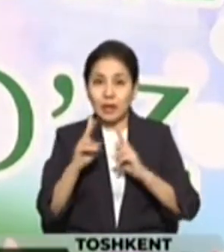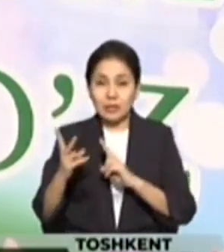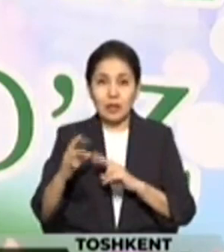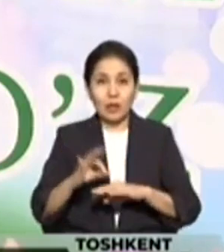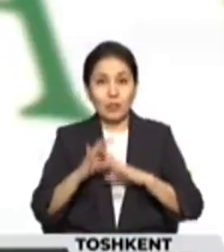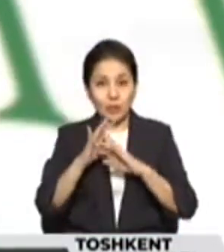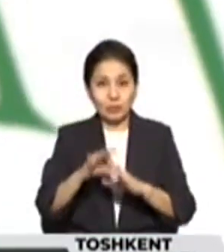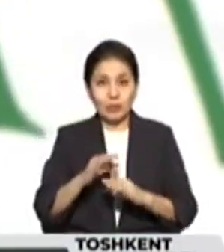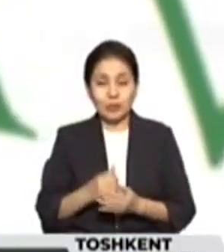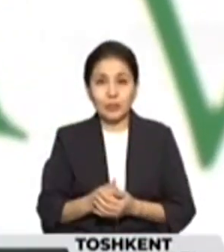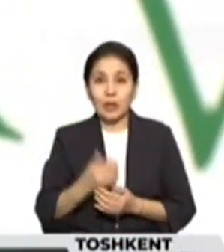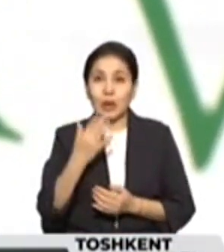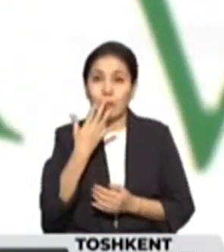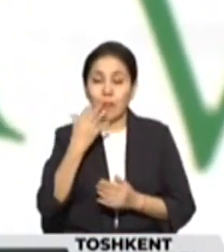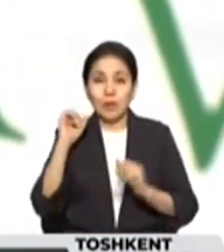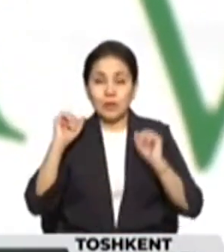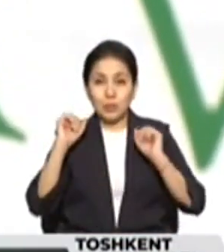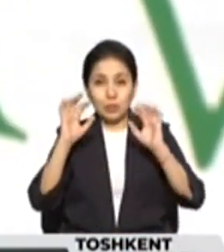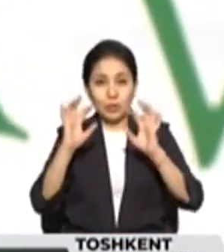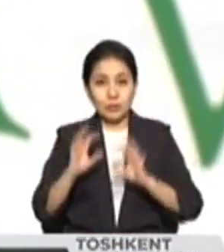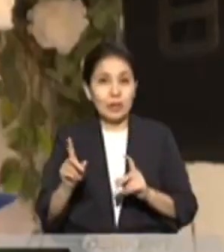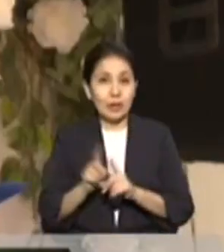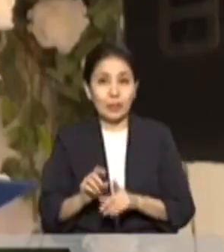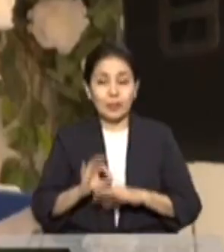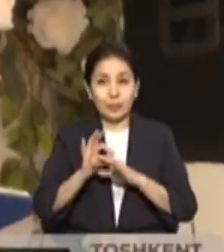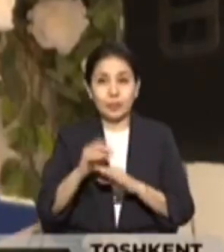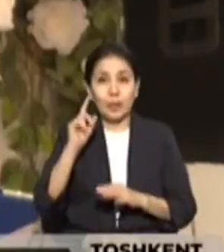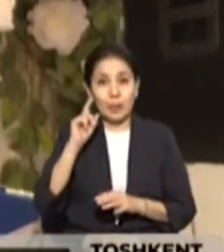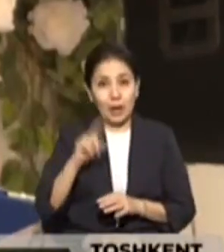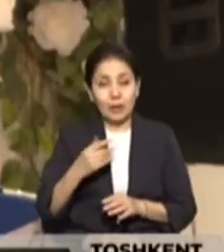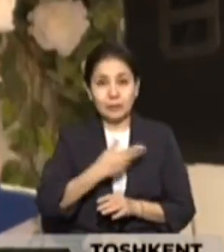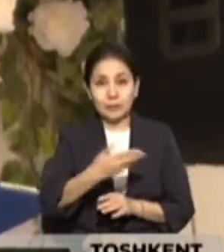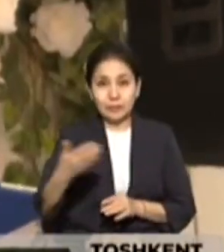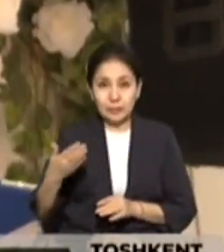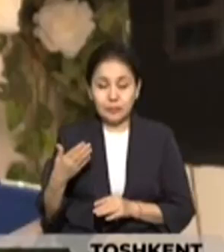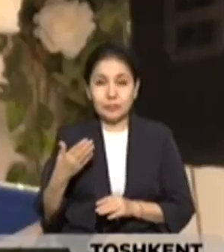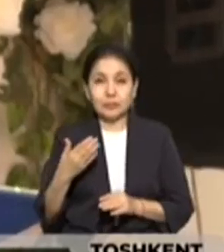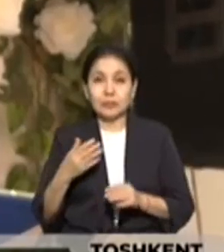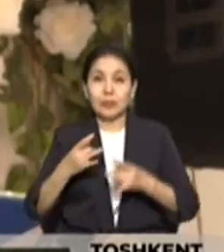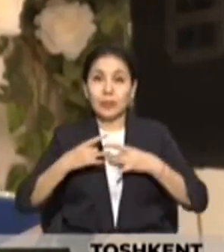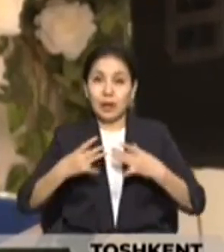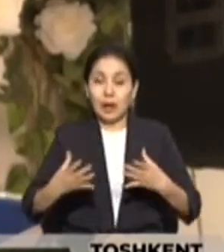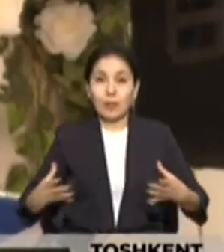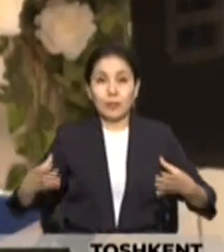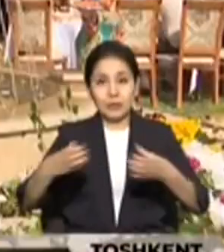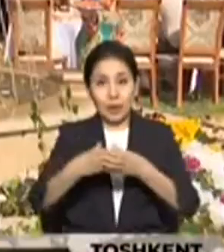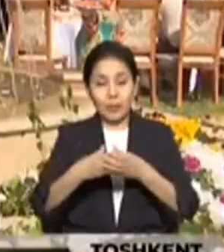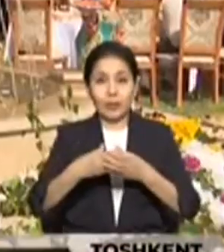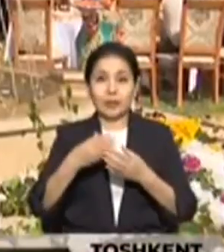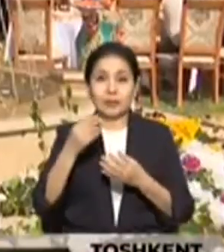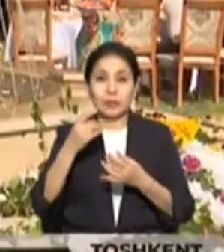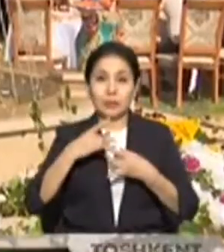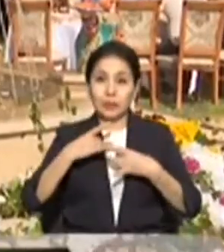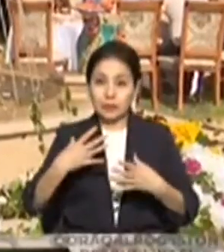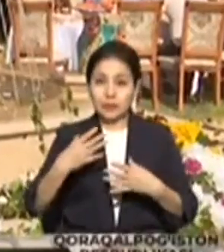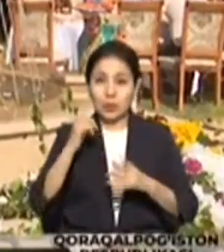olib borishmoqda. Milliy sport o'yinlarimiz ham bo'lib o'tyapti. Bilamizki, Navro'z bayrami birdamlik va ahillik ramzi hamdir. Shu